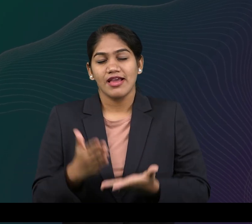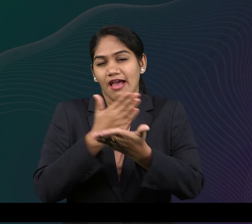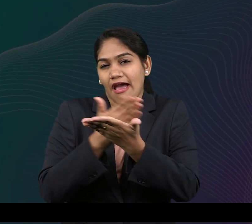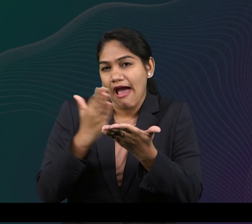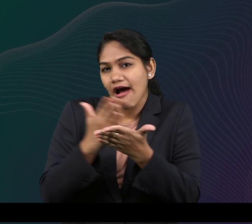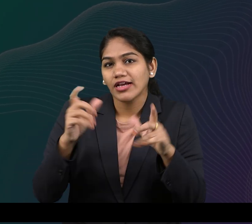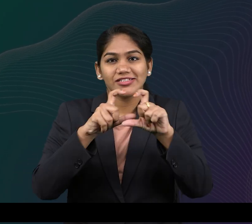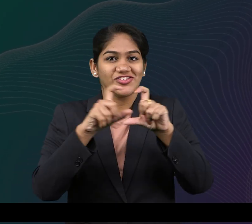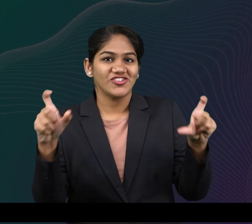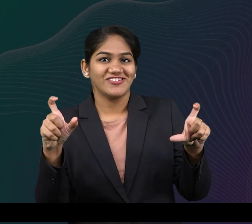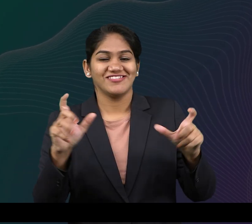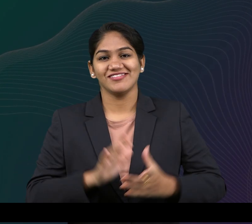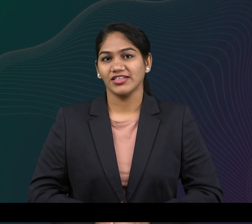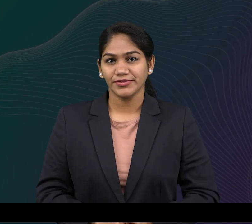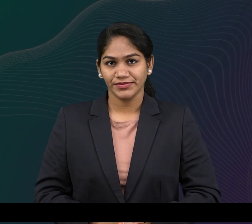स्वच्छता,